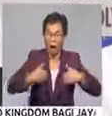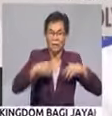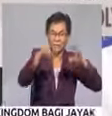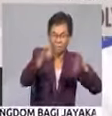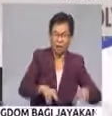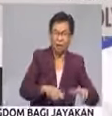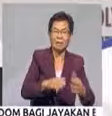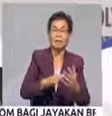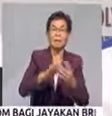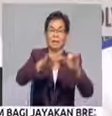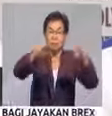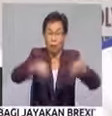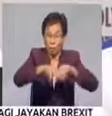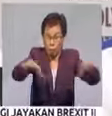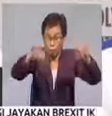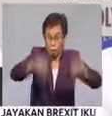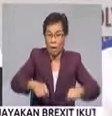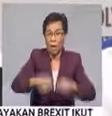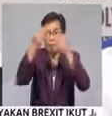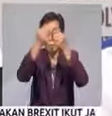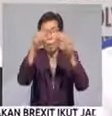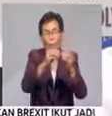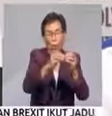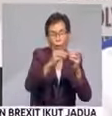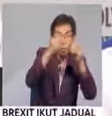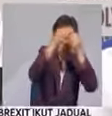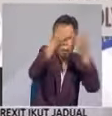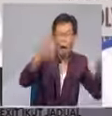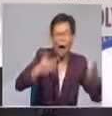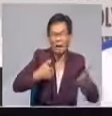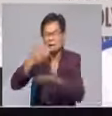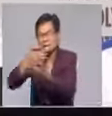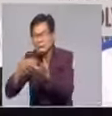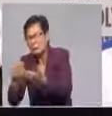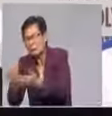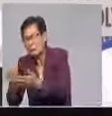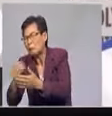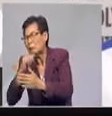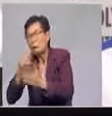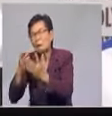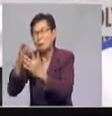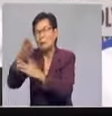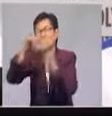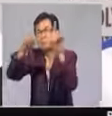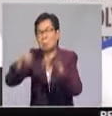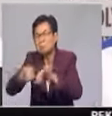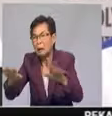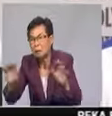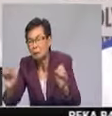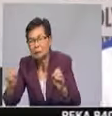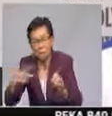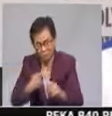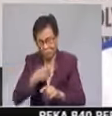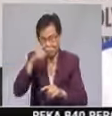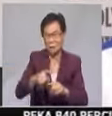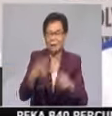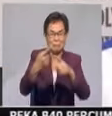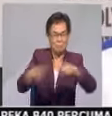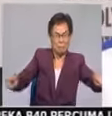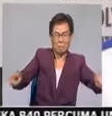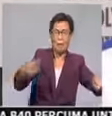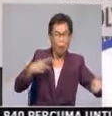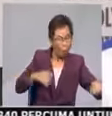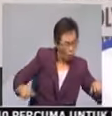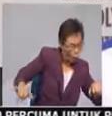oleh itu mereka ini ada akses kepada maklumat yang lebih, tetapi ada segolongan yang tak ada akses kepada. Kita tidak boleh ada perbezaan